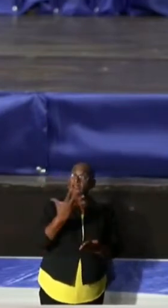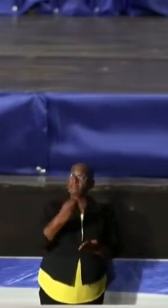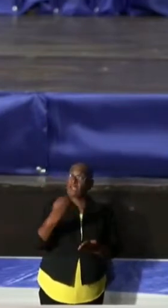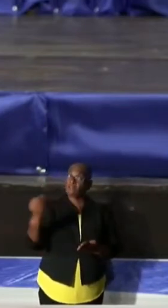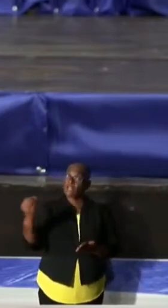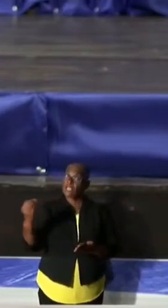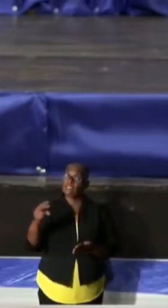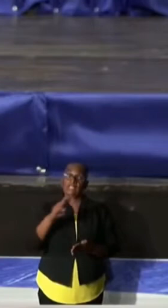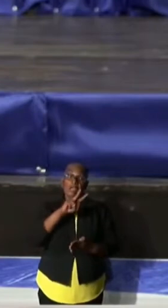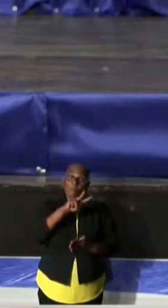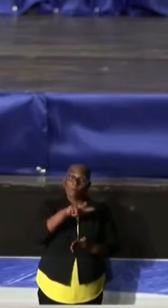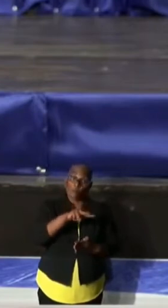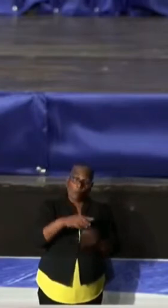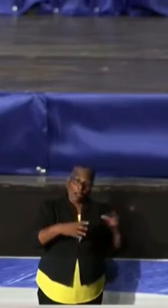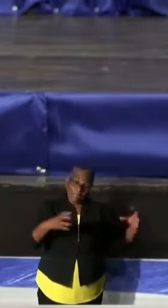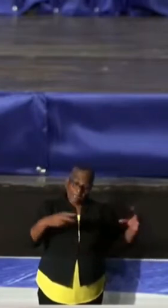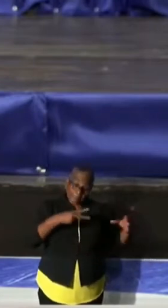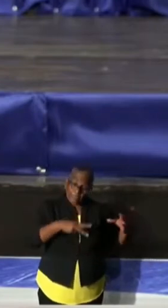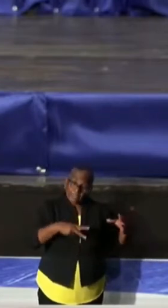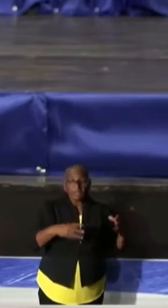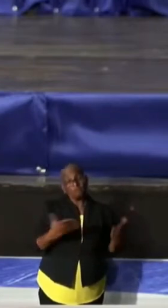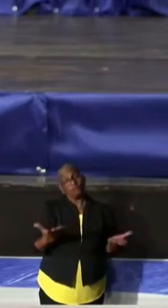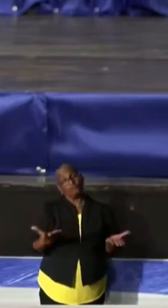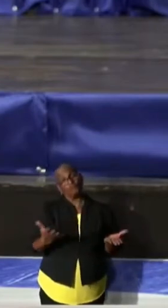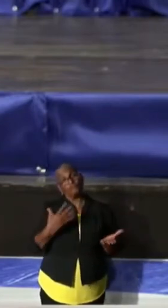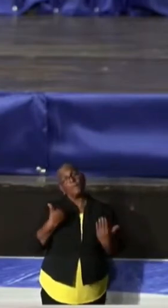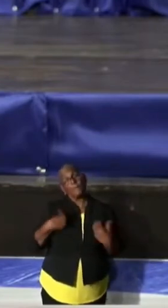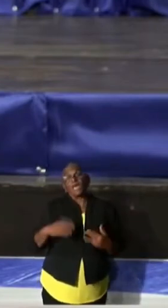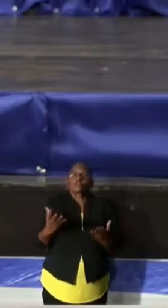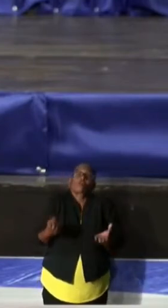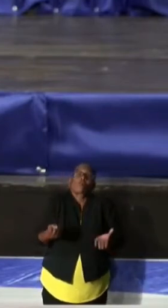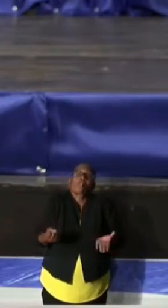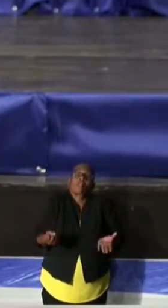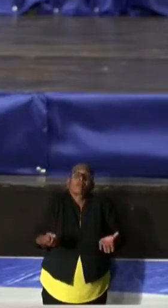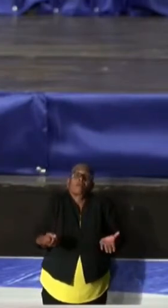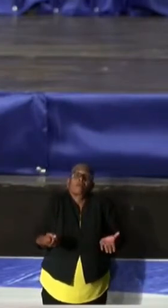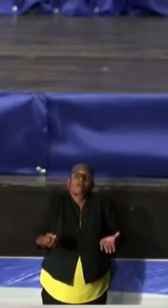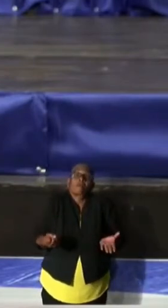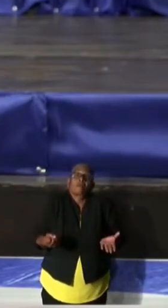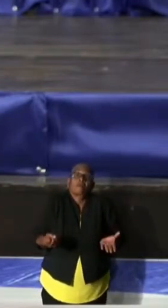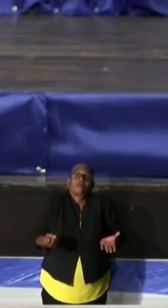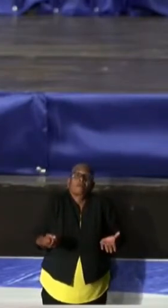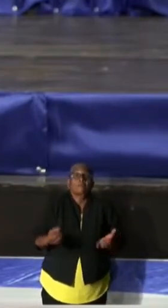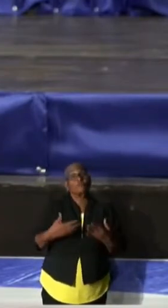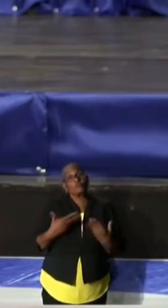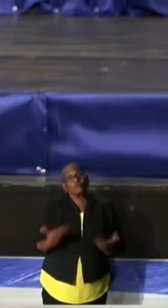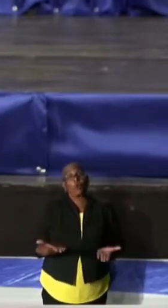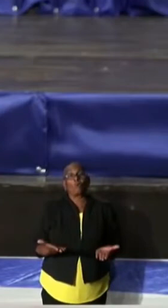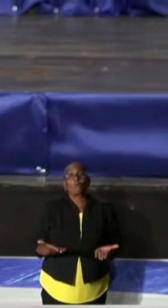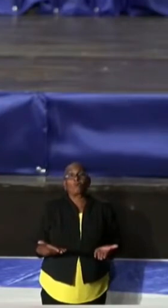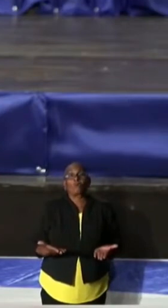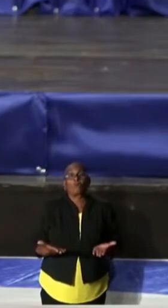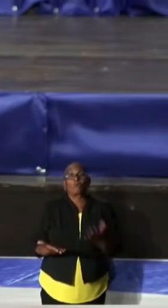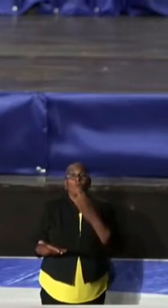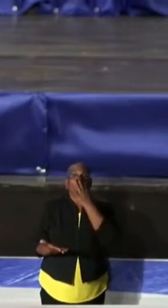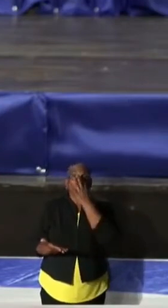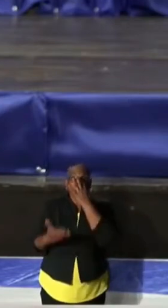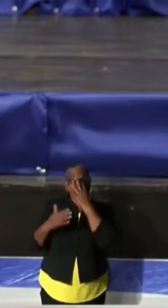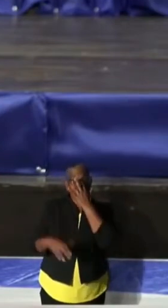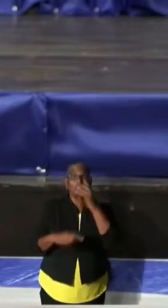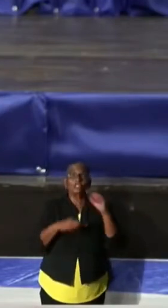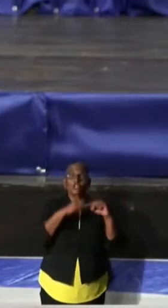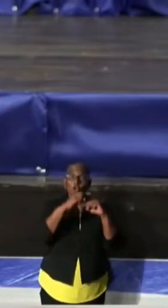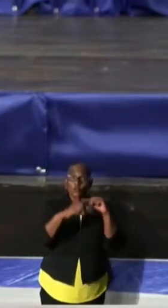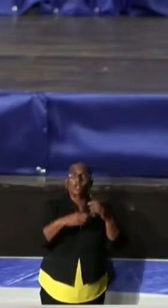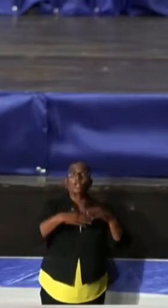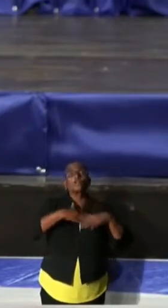aan een bewakingsbedrijf en niet aan de overheid. Dit is wat ik kan zeggen over het feit dat wij deze ontwikkeling nu